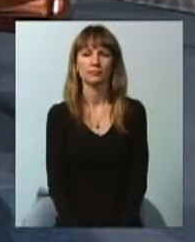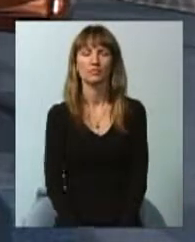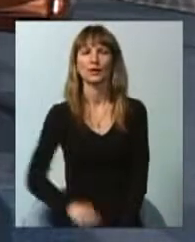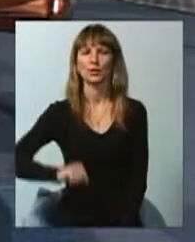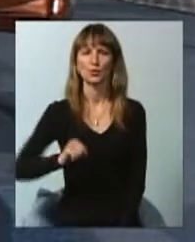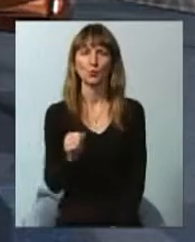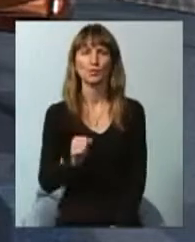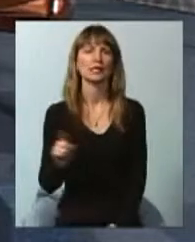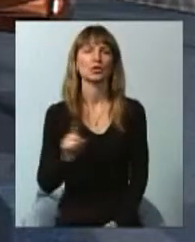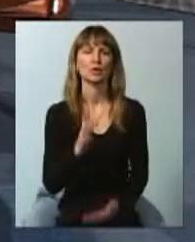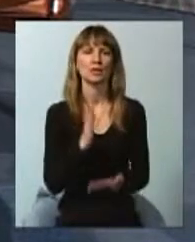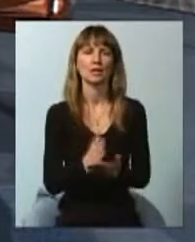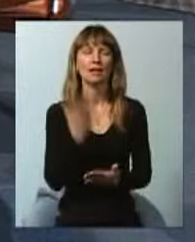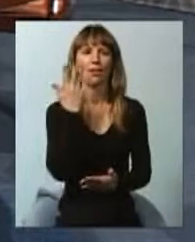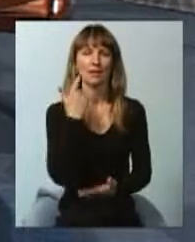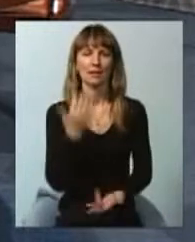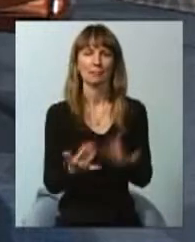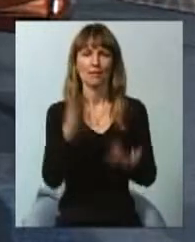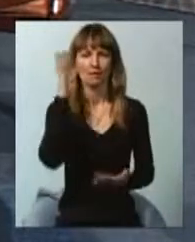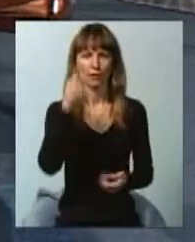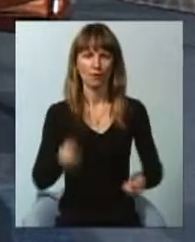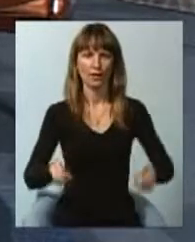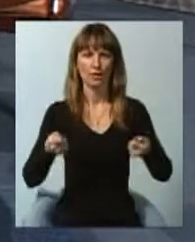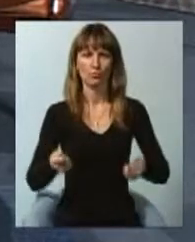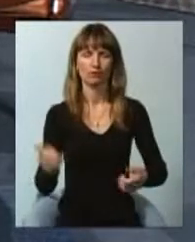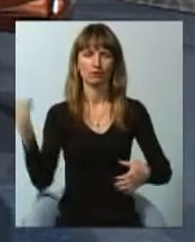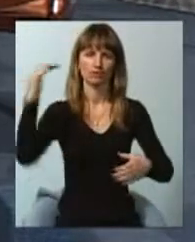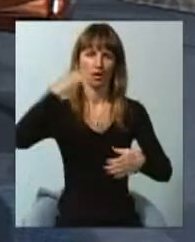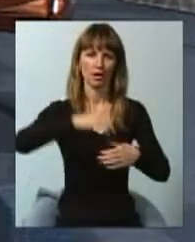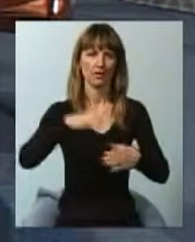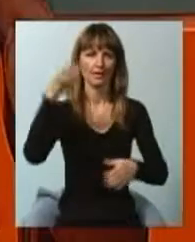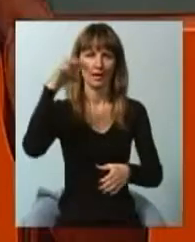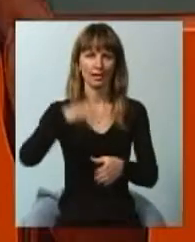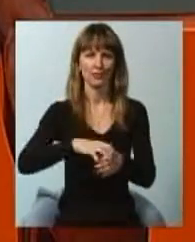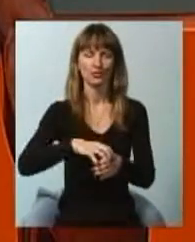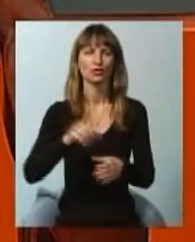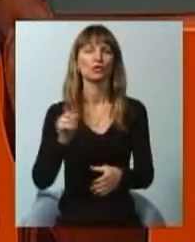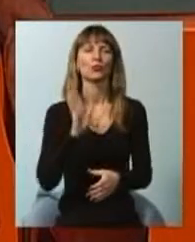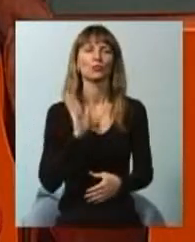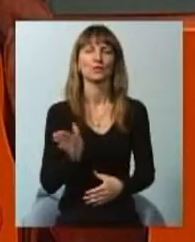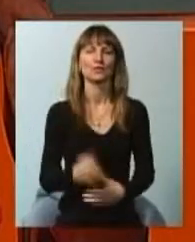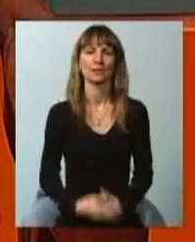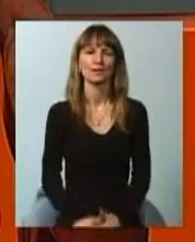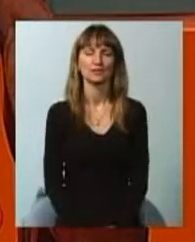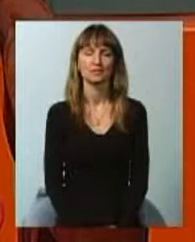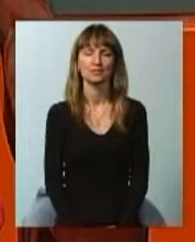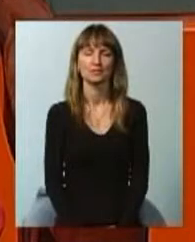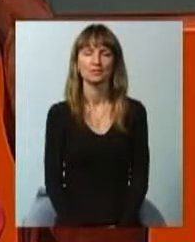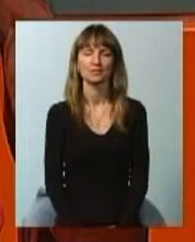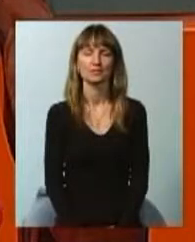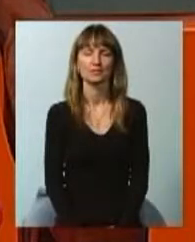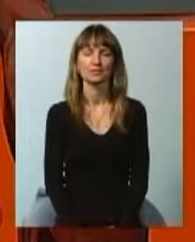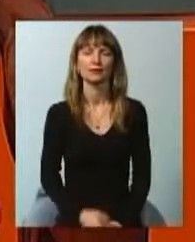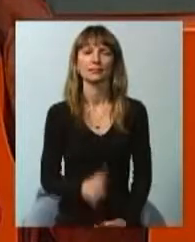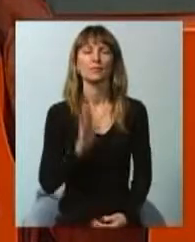Друзі, а що відбувається, коли киплячу воду у кастрюлі накрити кришкою? Микитко, що буде? То буде